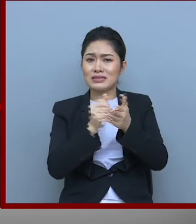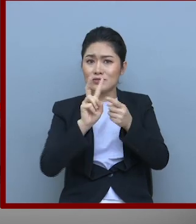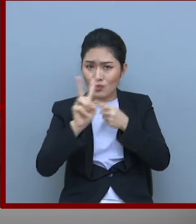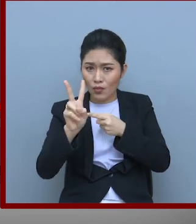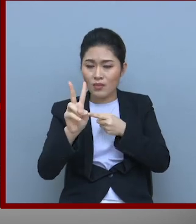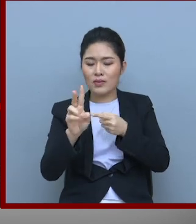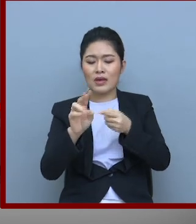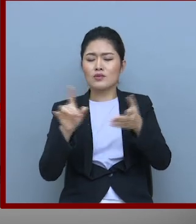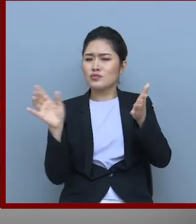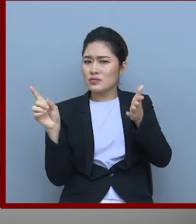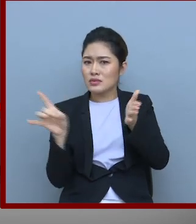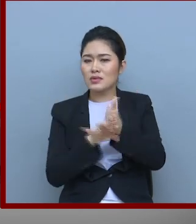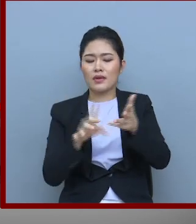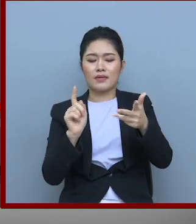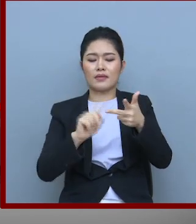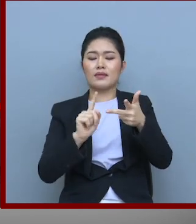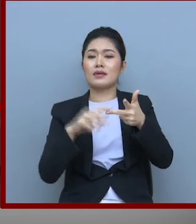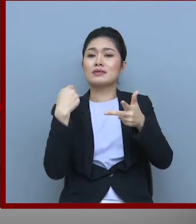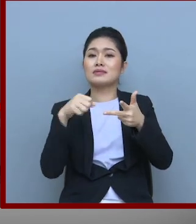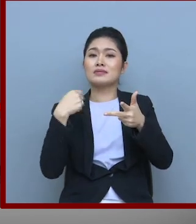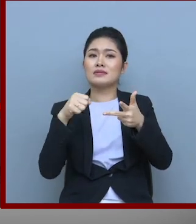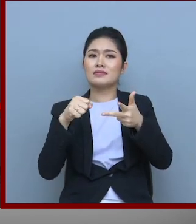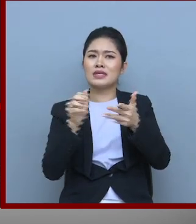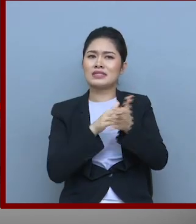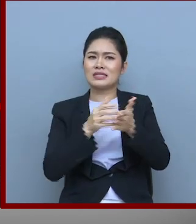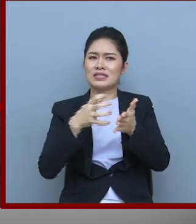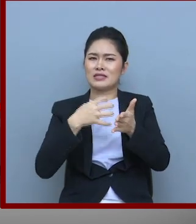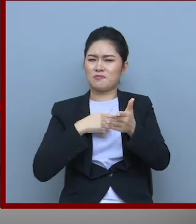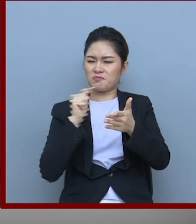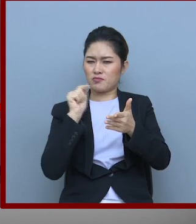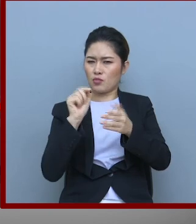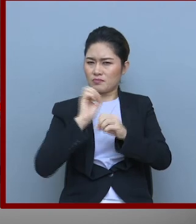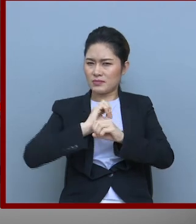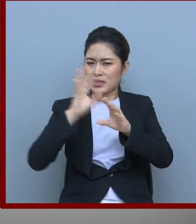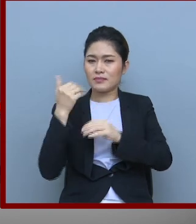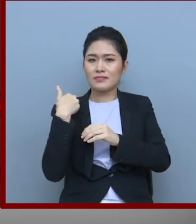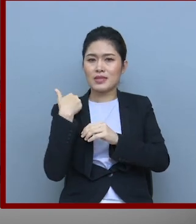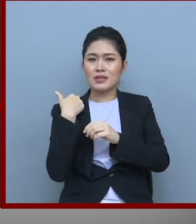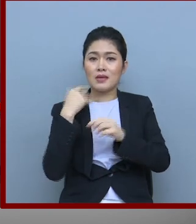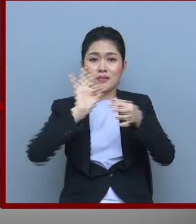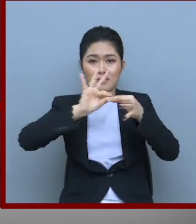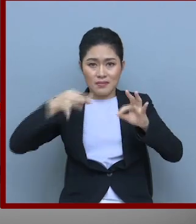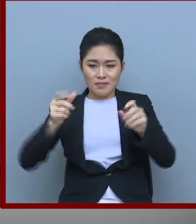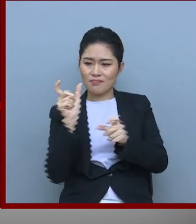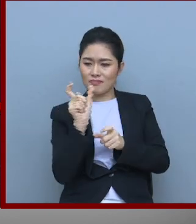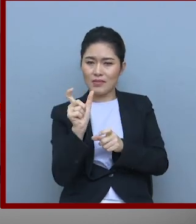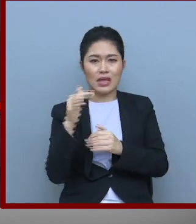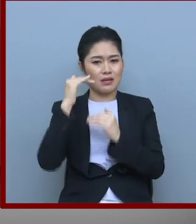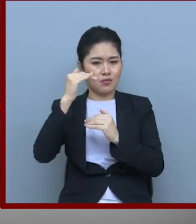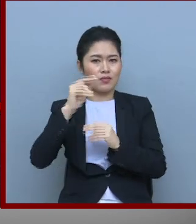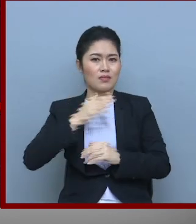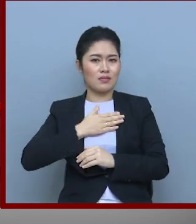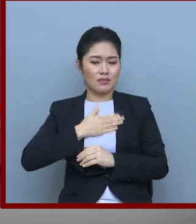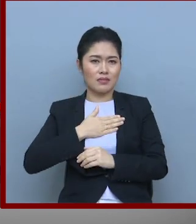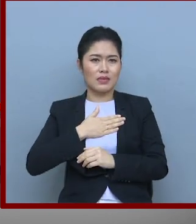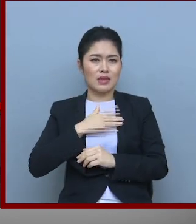พื้นนะครับแล้วสุดท้าย 10% นะครับเป็นสีที่เราต้องเน้นนะครับอาจจะเป็นข้อความนะครับที่เรากำหน